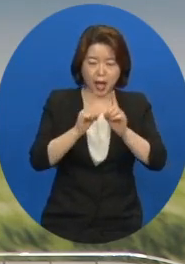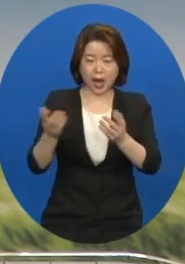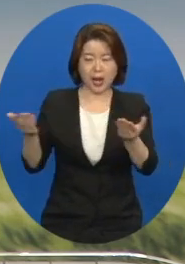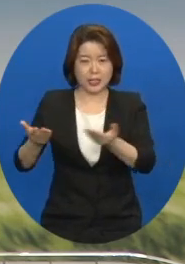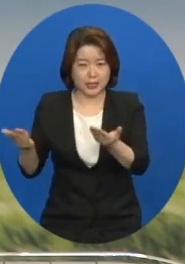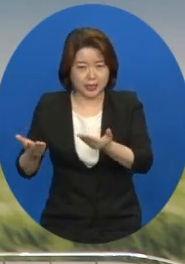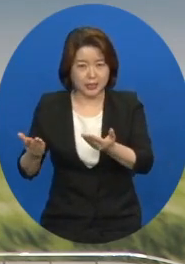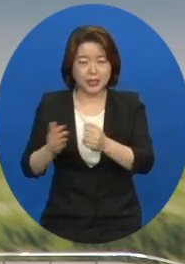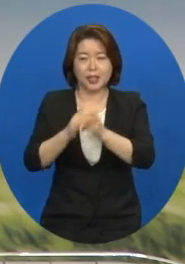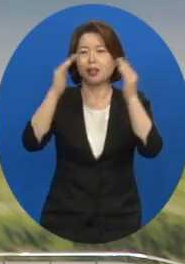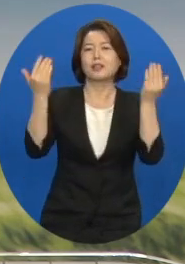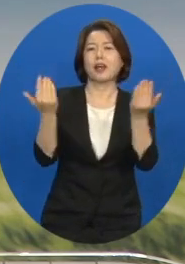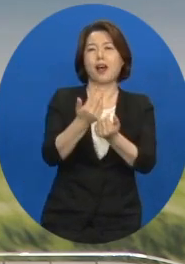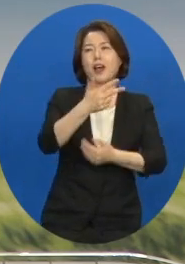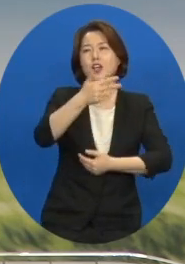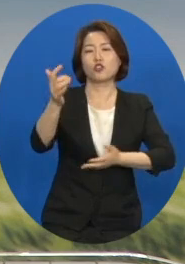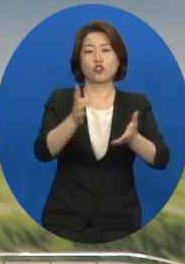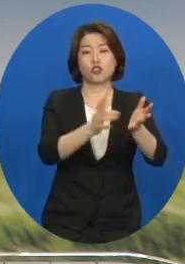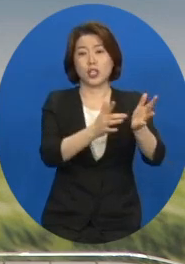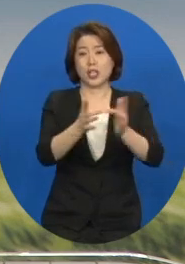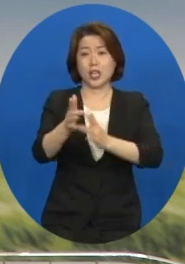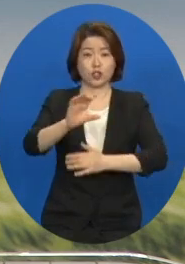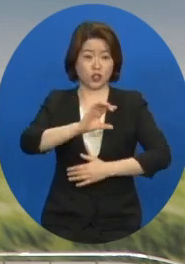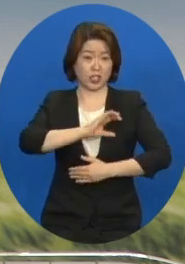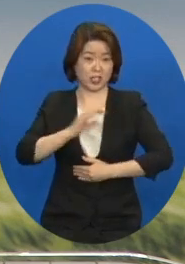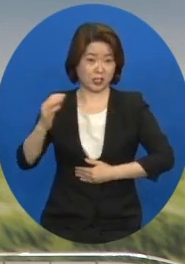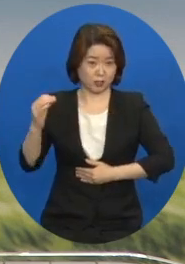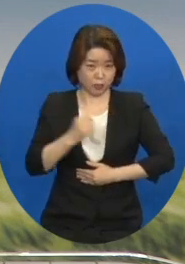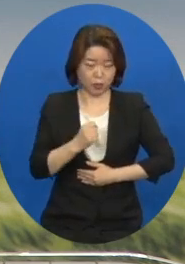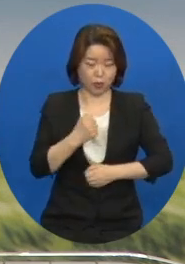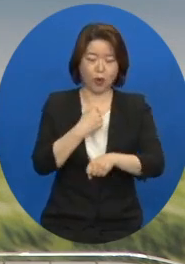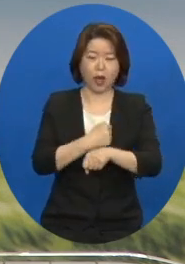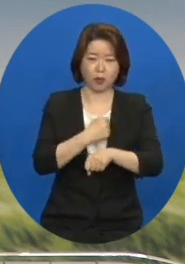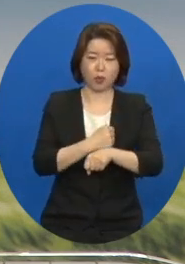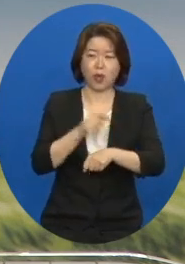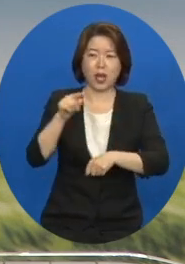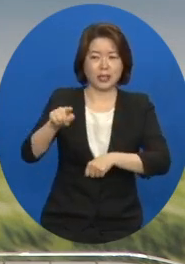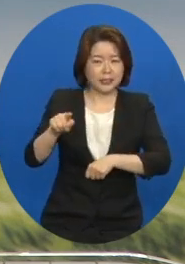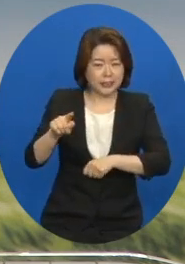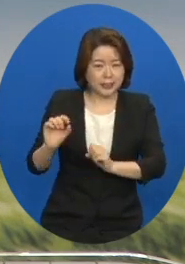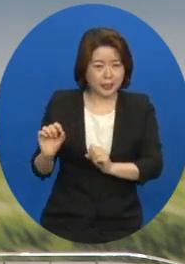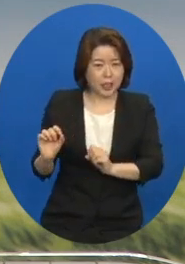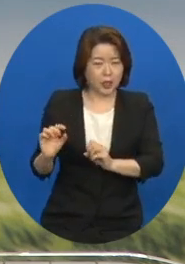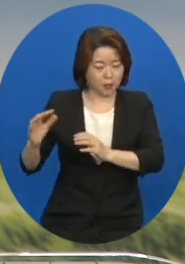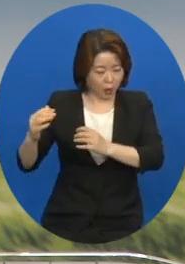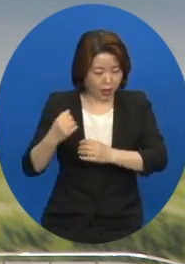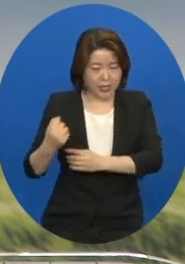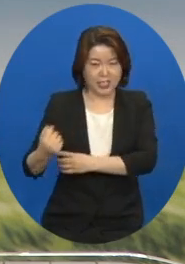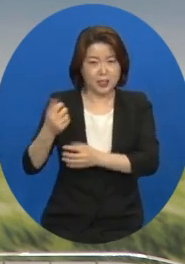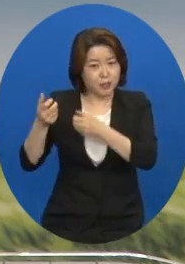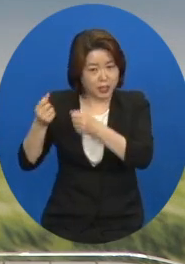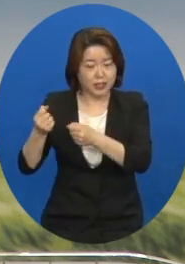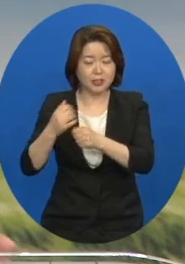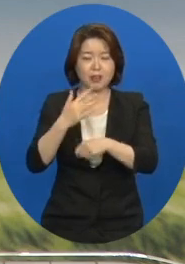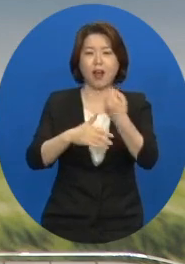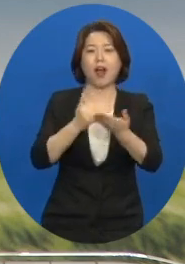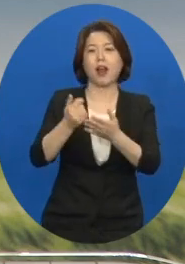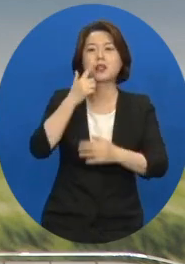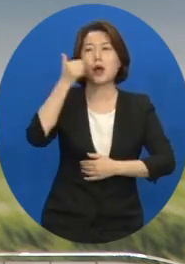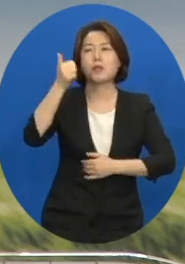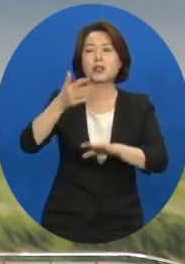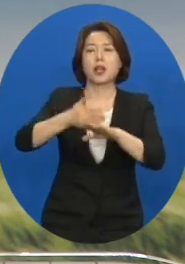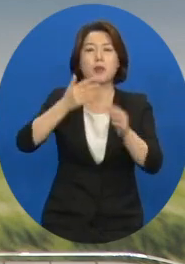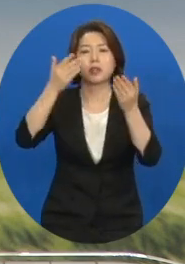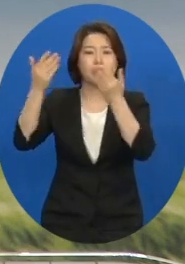일에나 다 주 예수의 이름으로 하고 그를 힘입어 하나님 아버지께 감사하라.